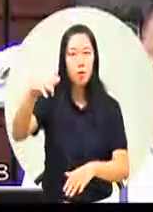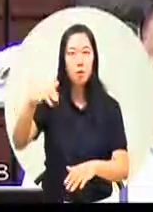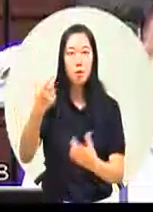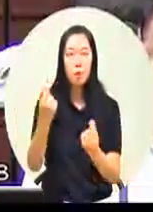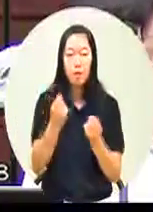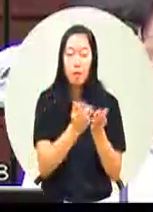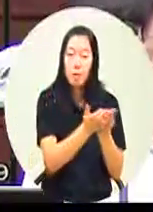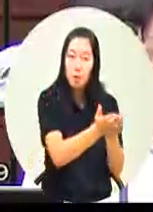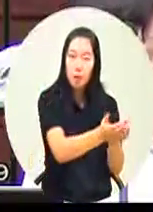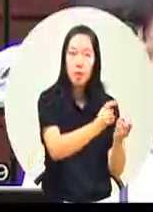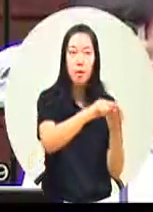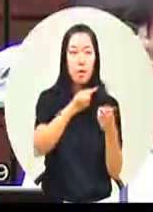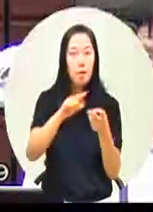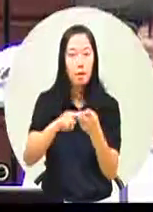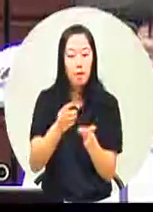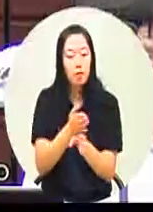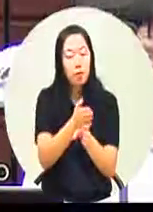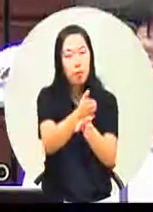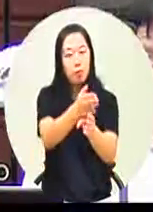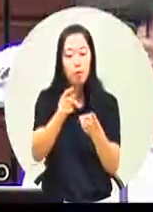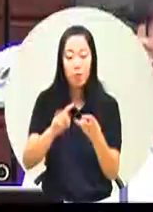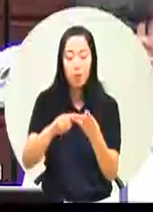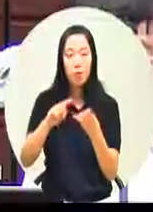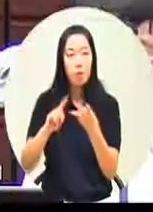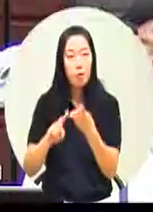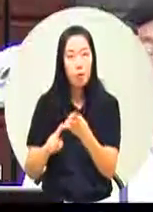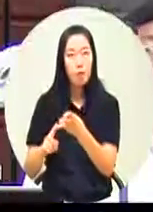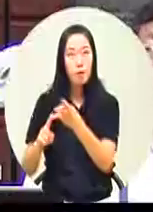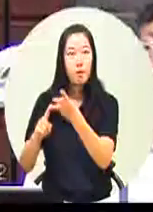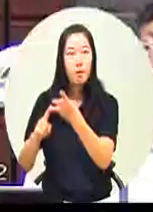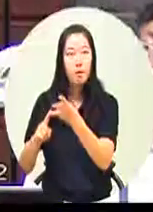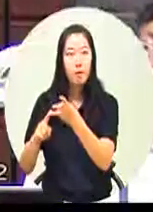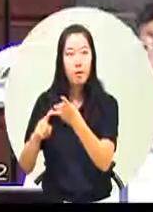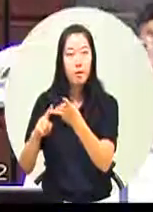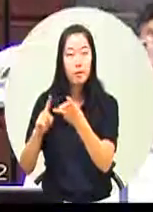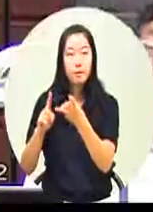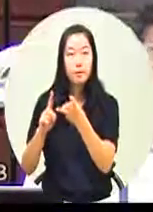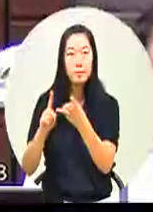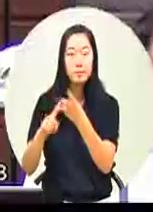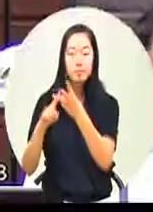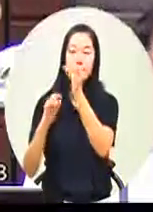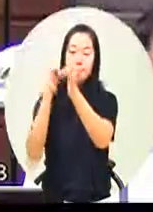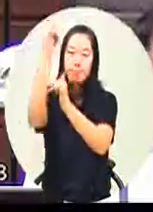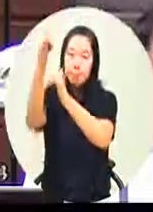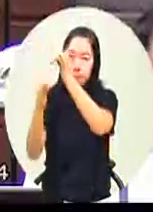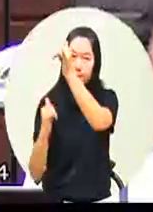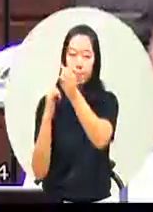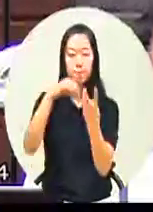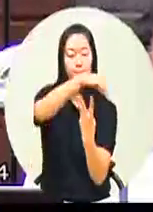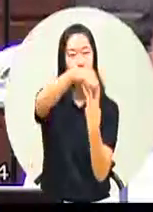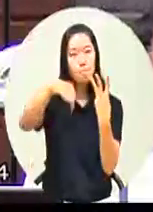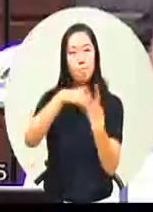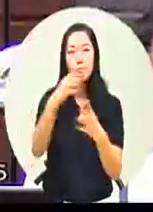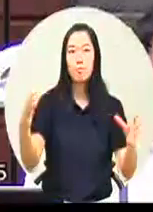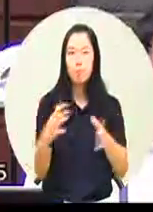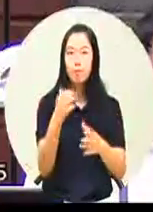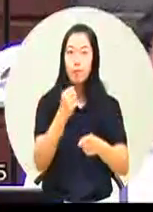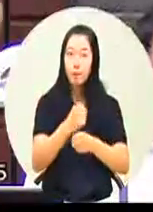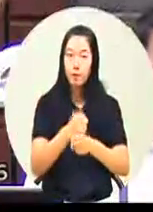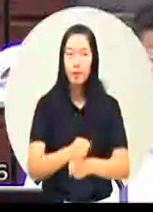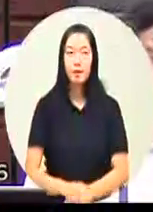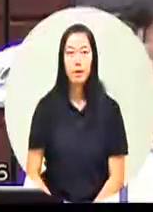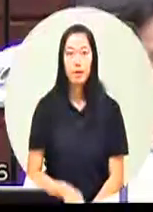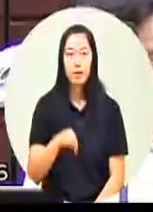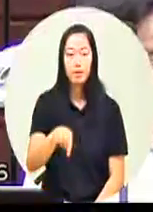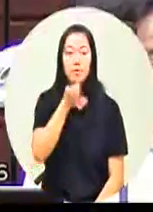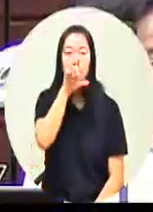之船，包括我们的双层巴士，以及呢那个空就是那个叫什么摩天轮，就是跟梦时代合作。所以这个好玩